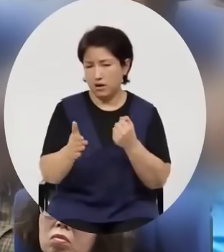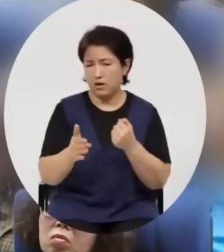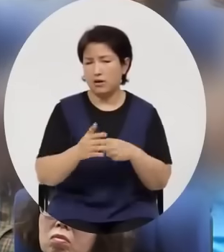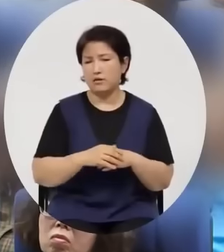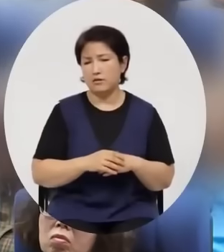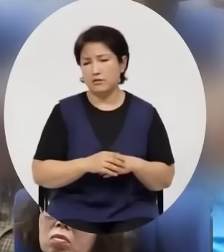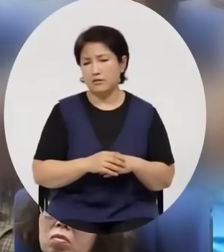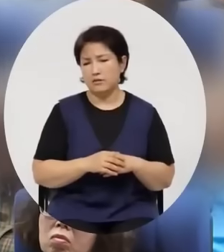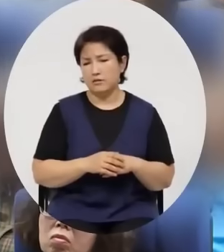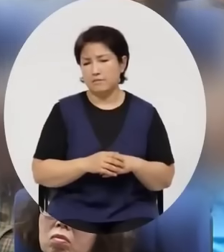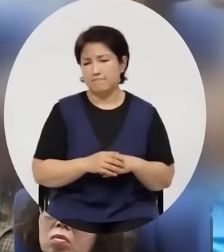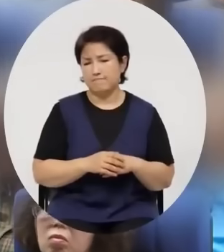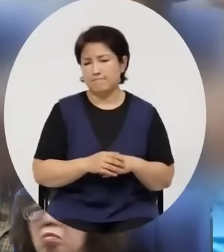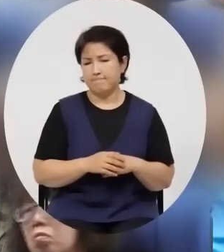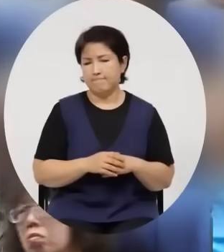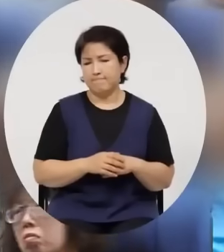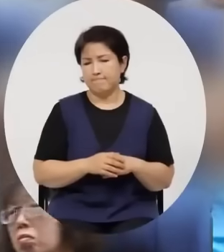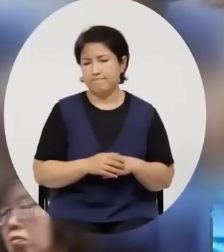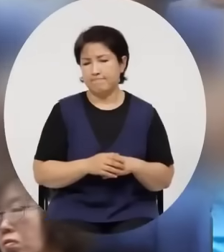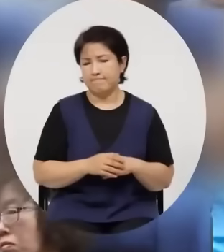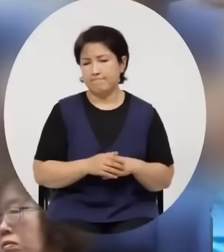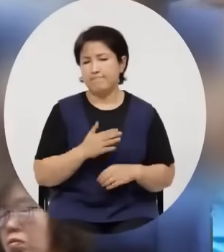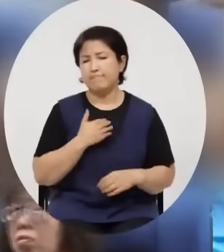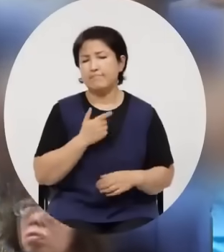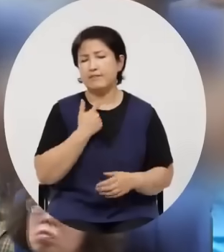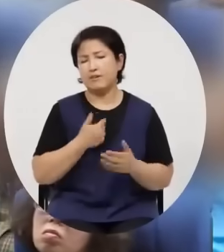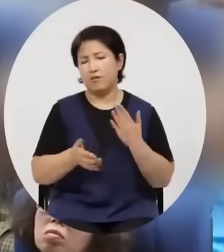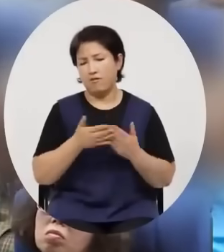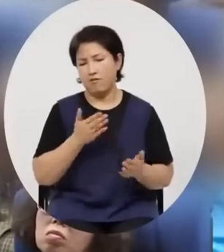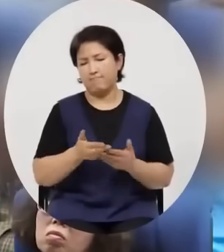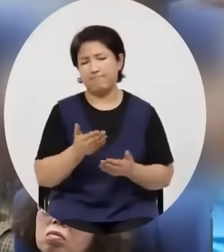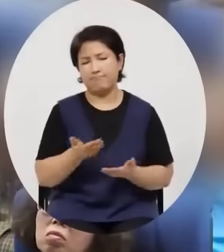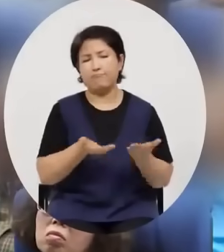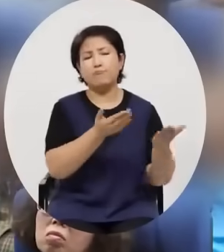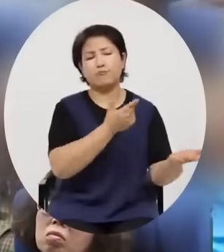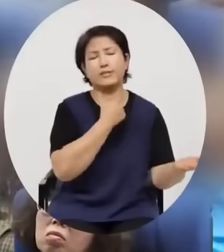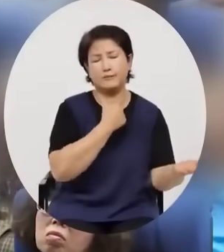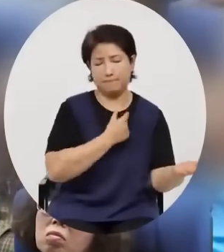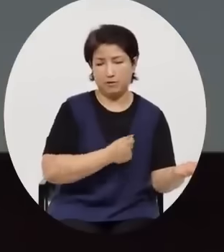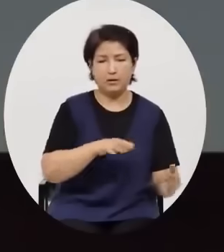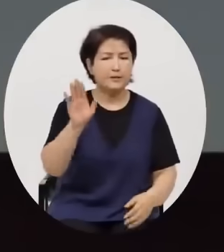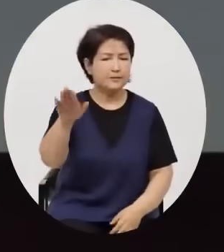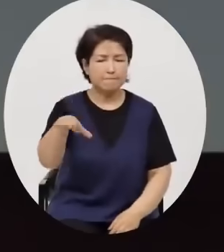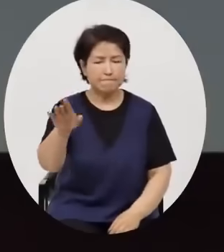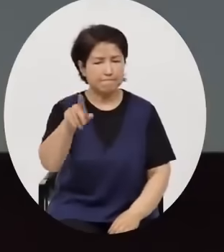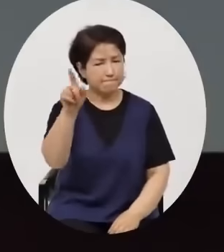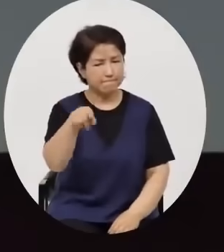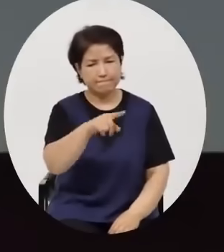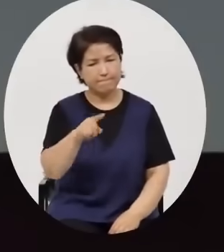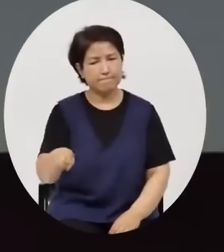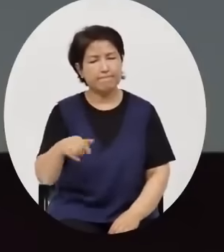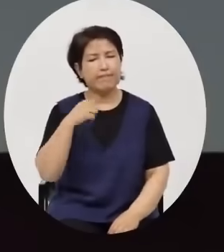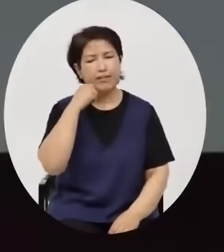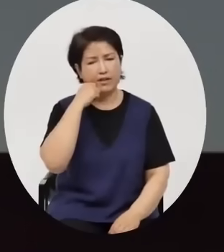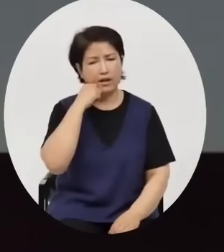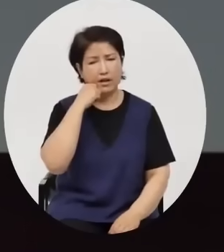이제 하고 싶은 이 들려주고 싶은 이야기를 들려주고. 근데 그런 얘기하면 안 돼요.